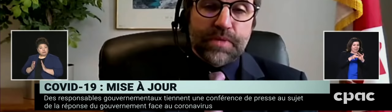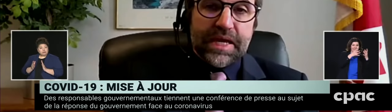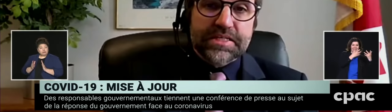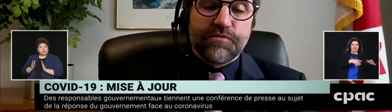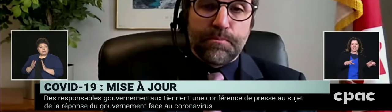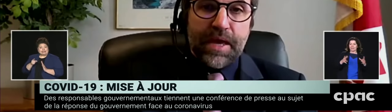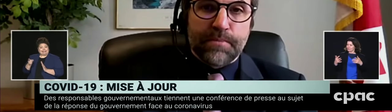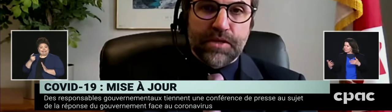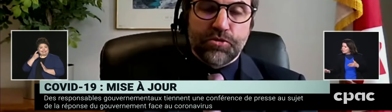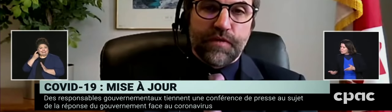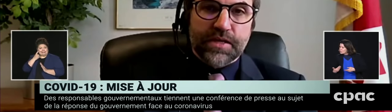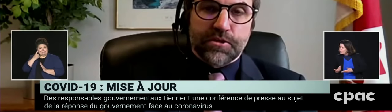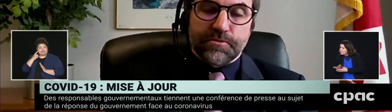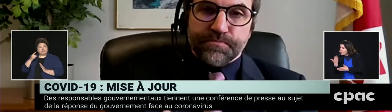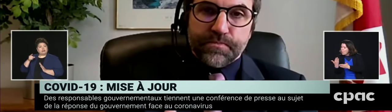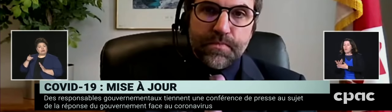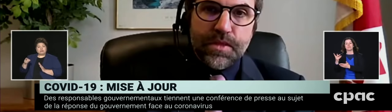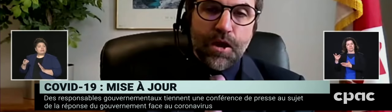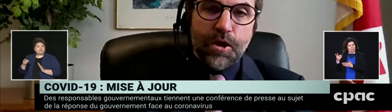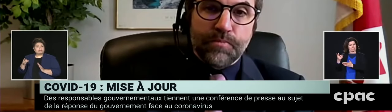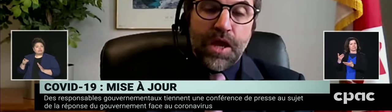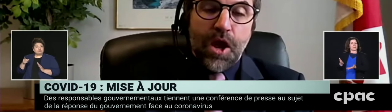place un mécanisme qui va permettre de faire ça.